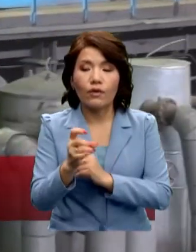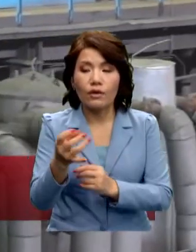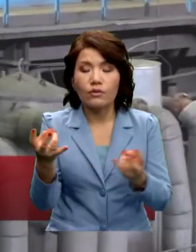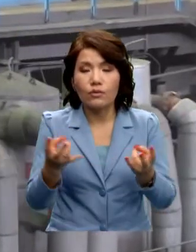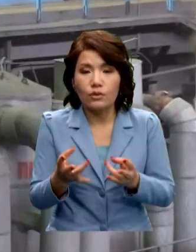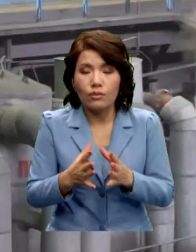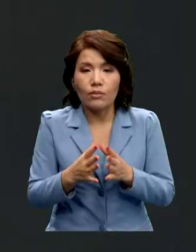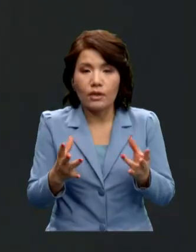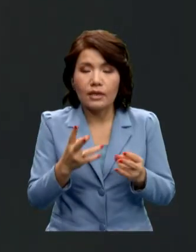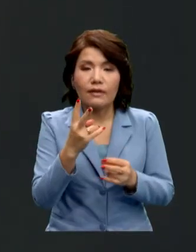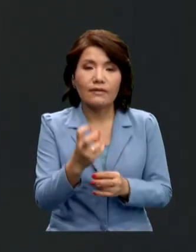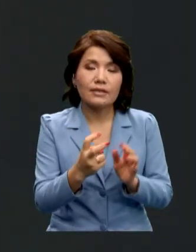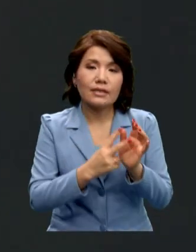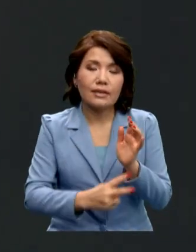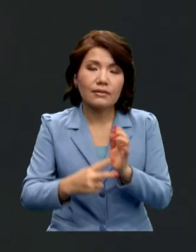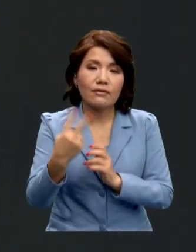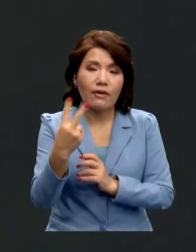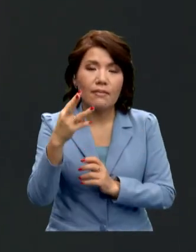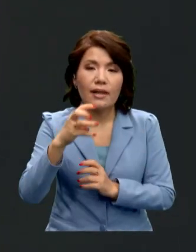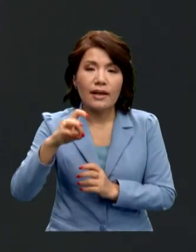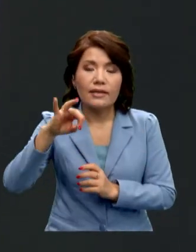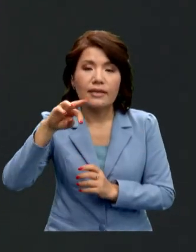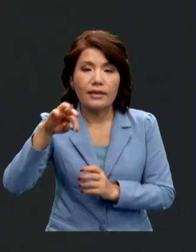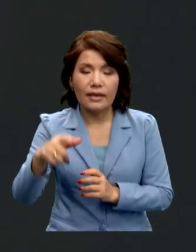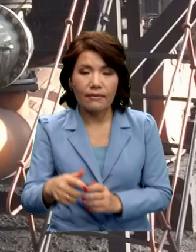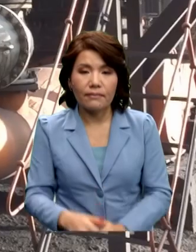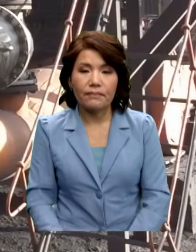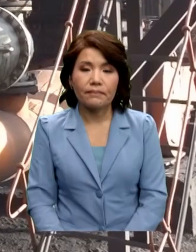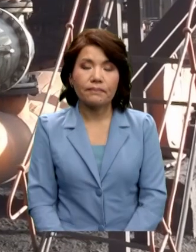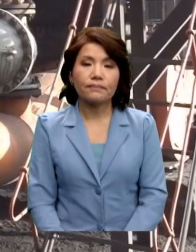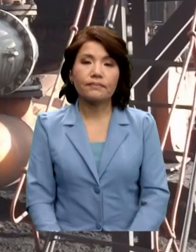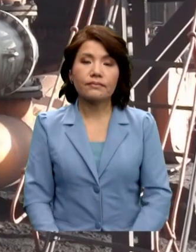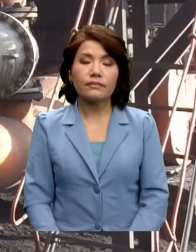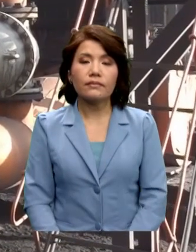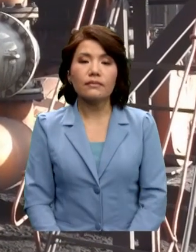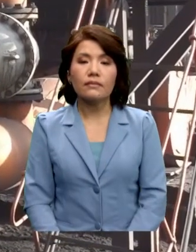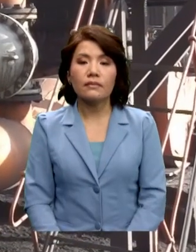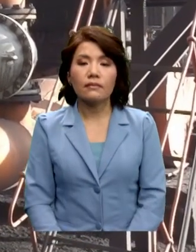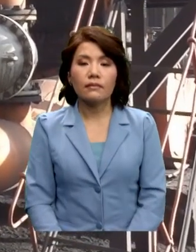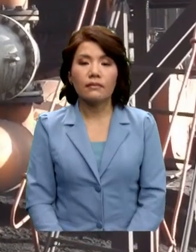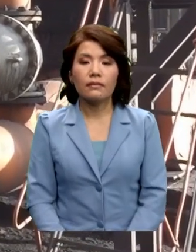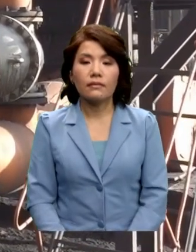необходимо затратить 272 миллиарда тенге. Дильмурат Муталипов, Рашид Шукуралиев, Атамкен Бизнес.